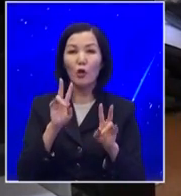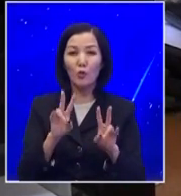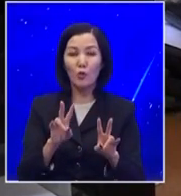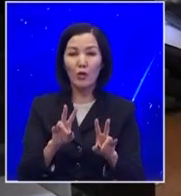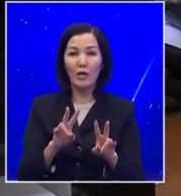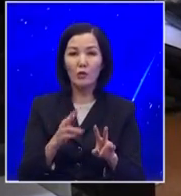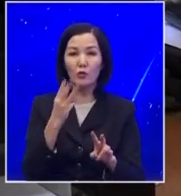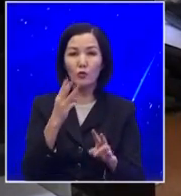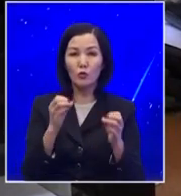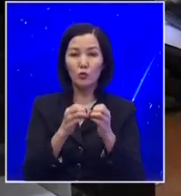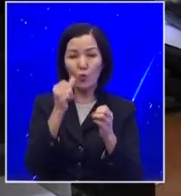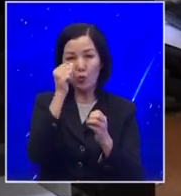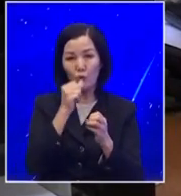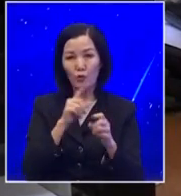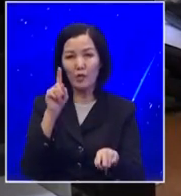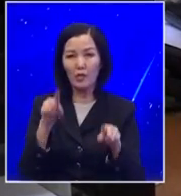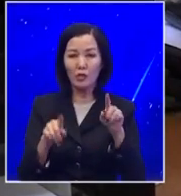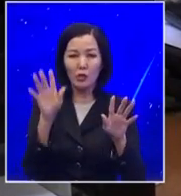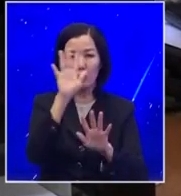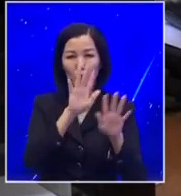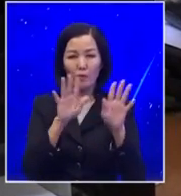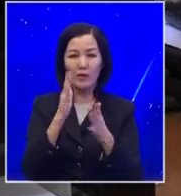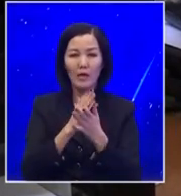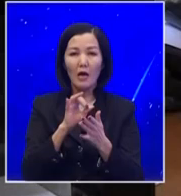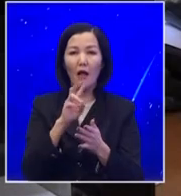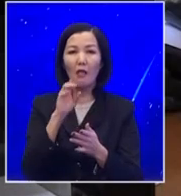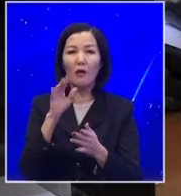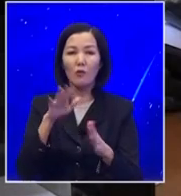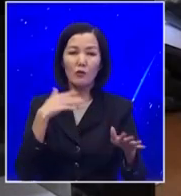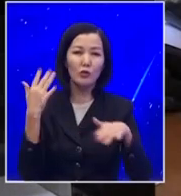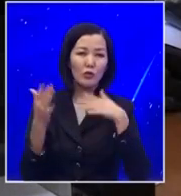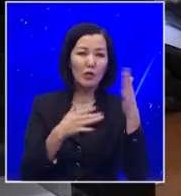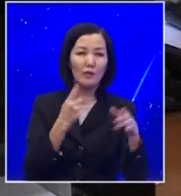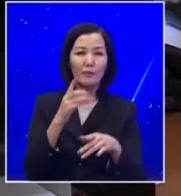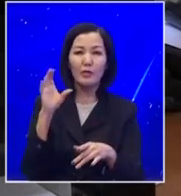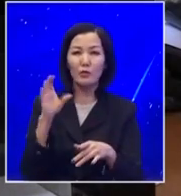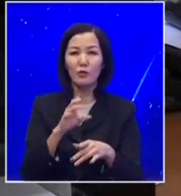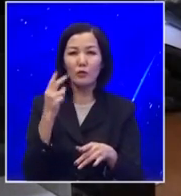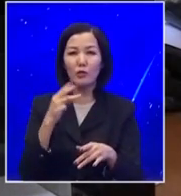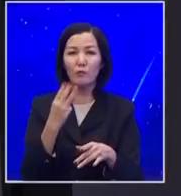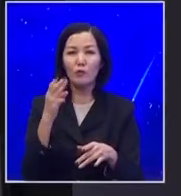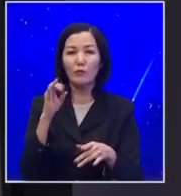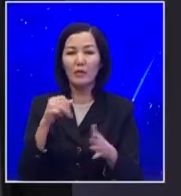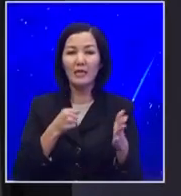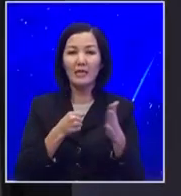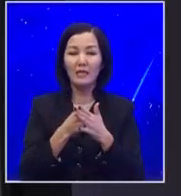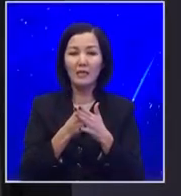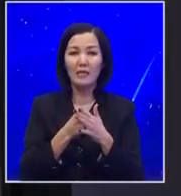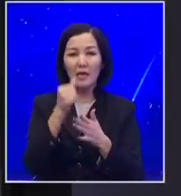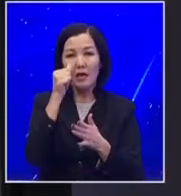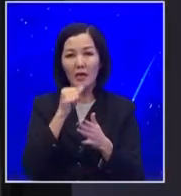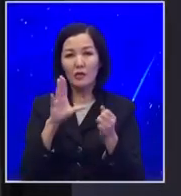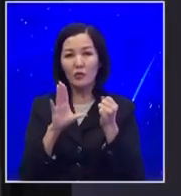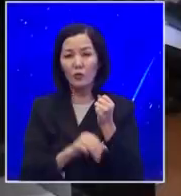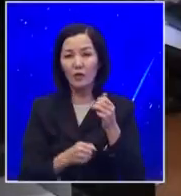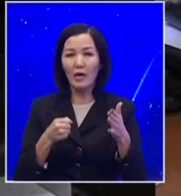айдың 3-10 күндігінде кей жерлерде тұман байқалады. Алакөл аймағында желдің күшеюі секундына 23 метрге дейін жетеді. Ай соңында ауа